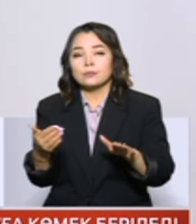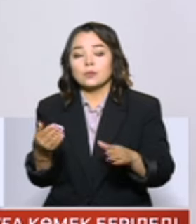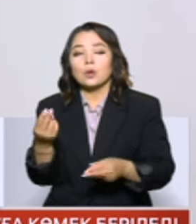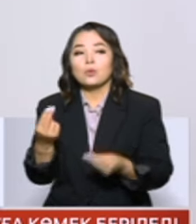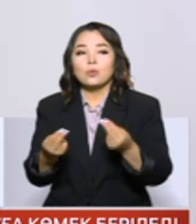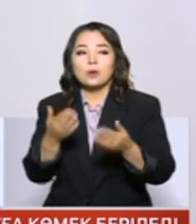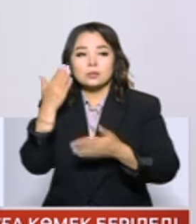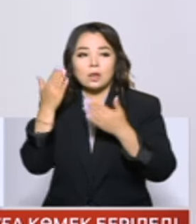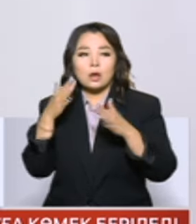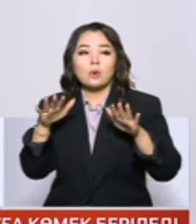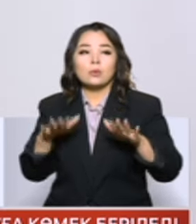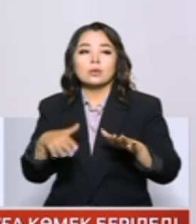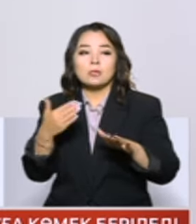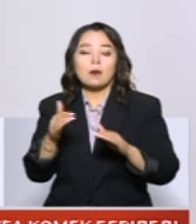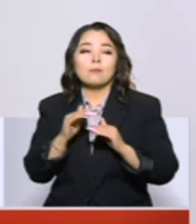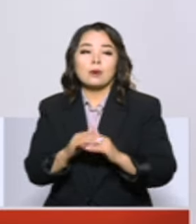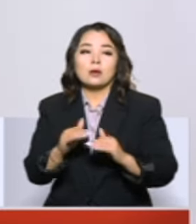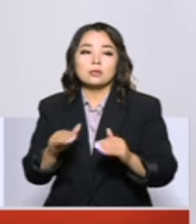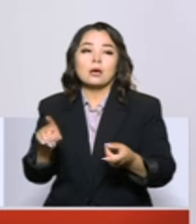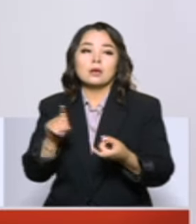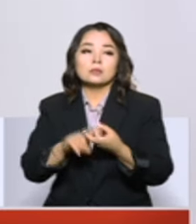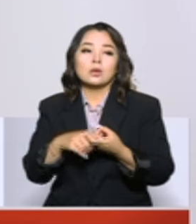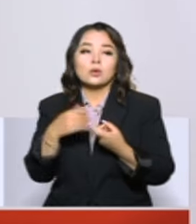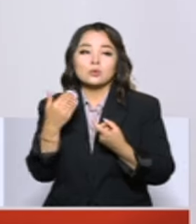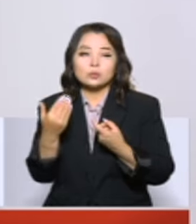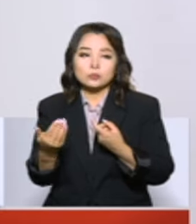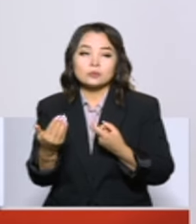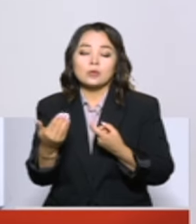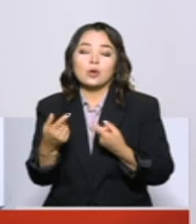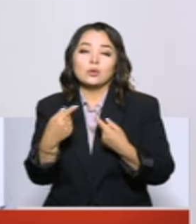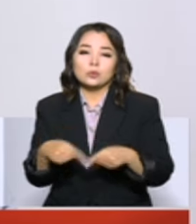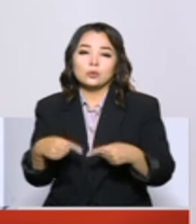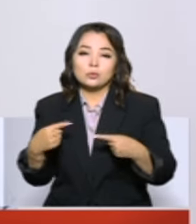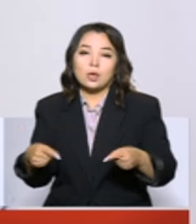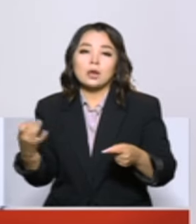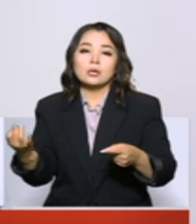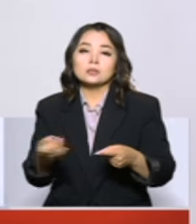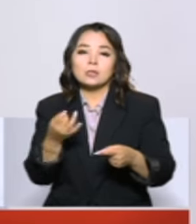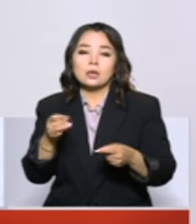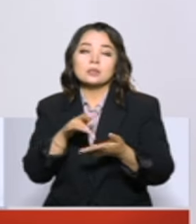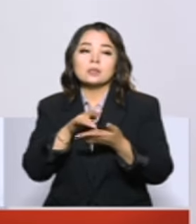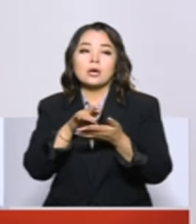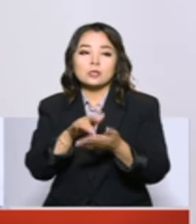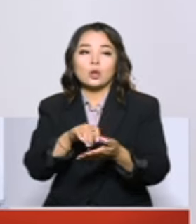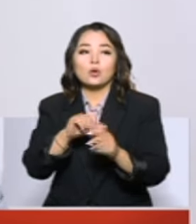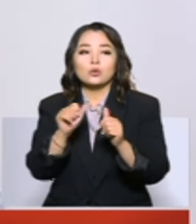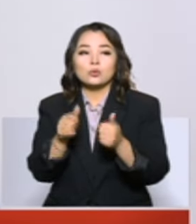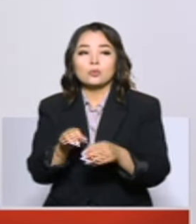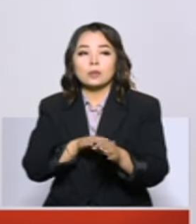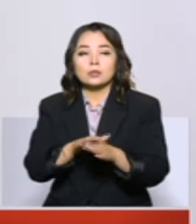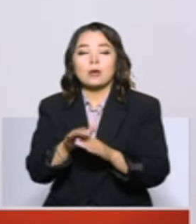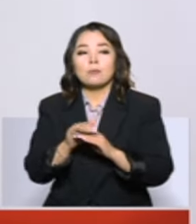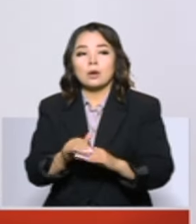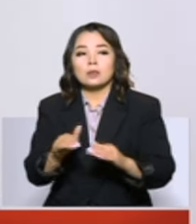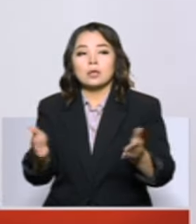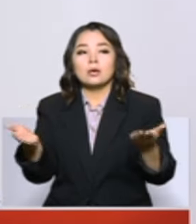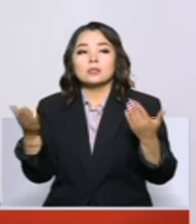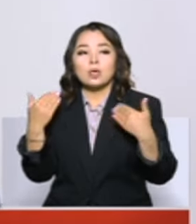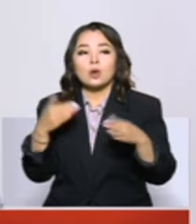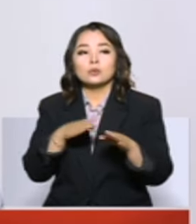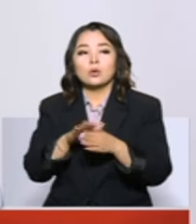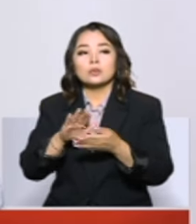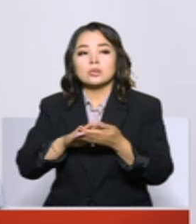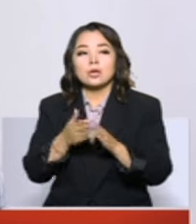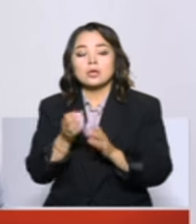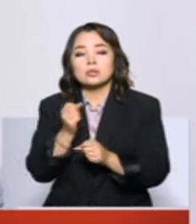ойын сауық орындарына балалар үшін жаңа түрлі қызықты саяхаттар ұйымдастырылып, балалардың демалуына толық